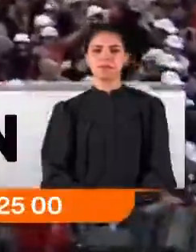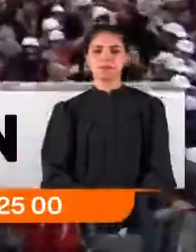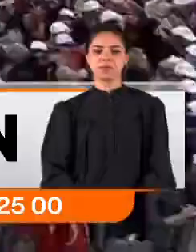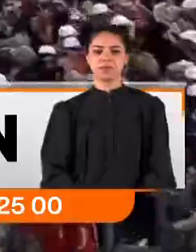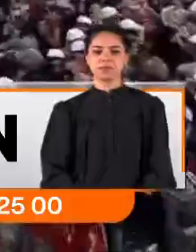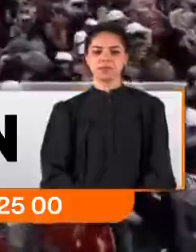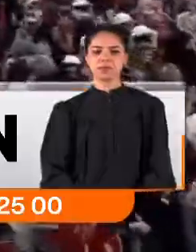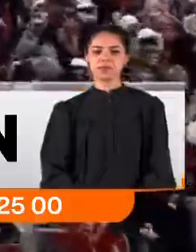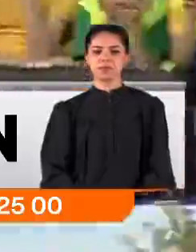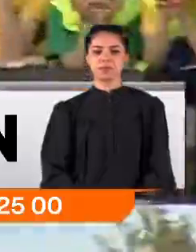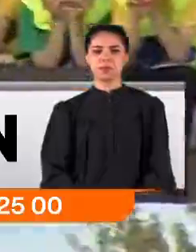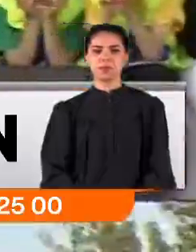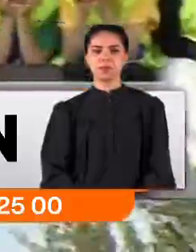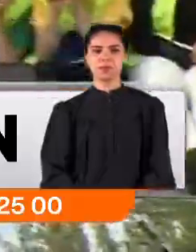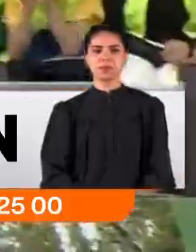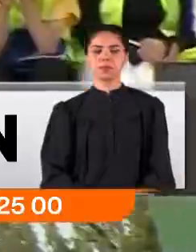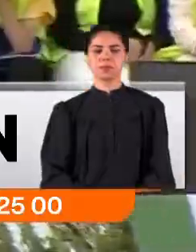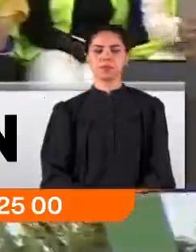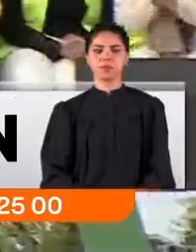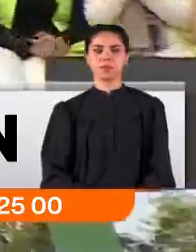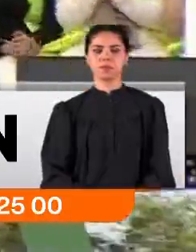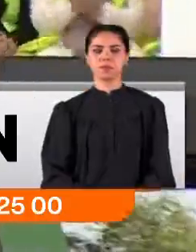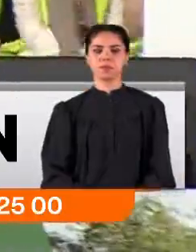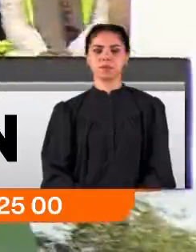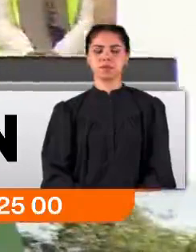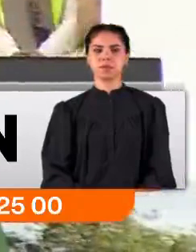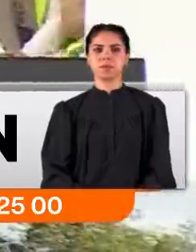tozlu raflarına kaldırmaya hazır mıyız?